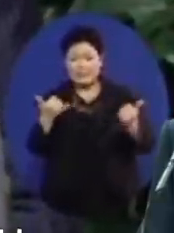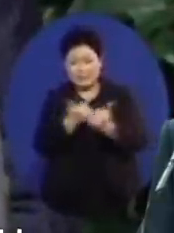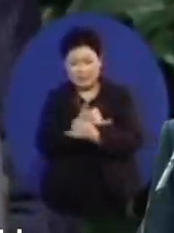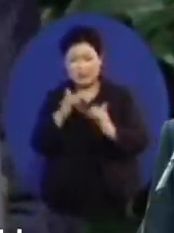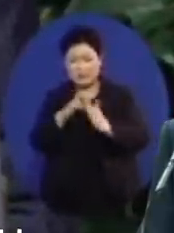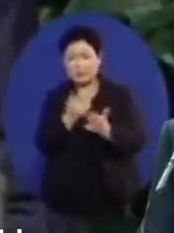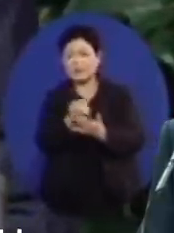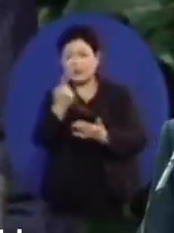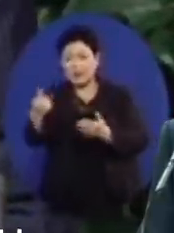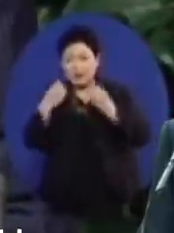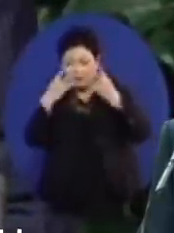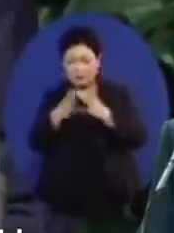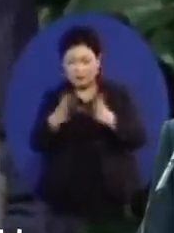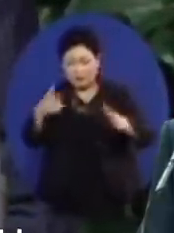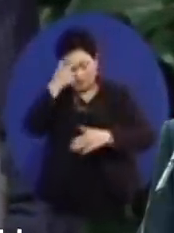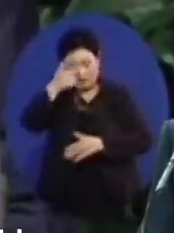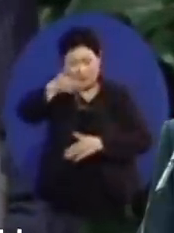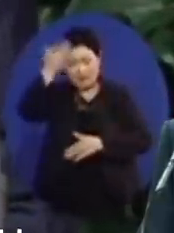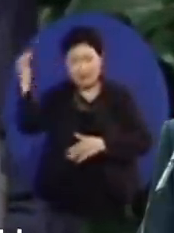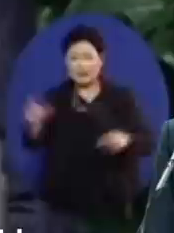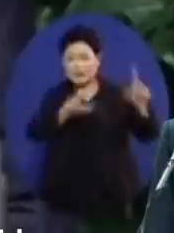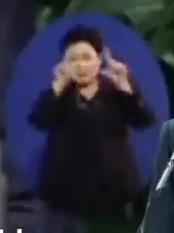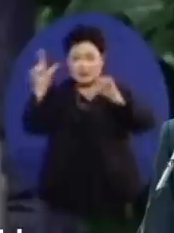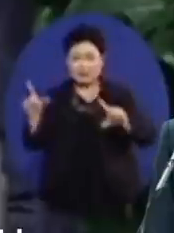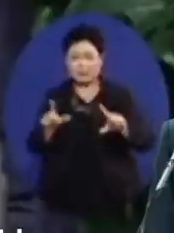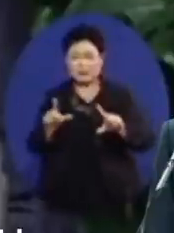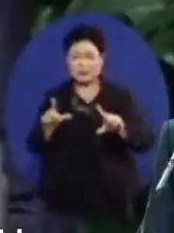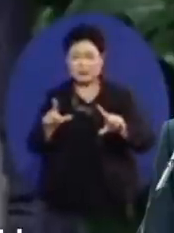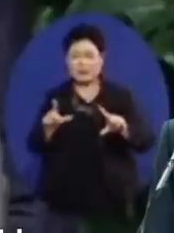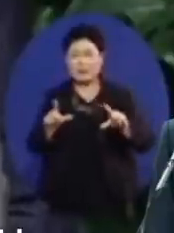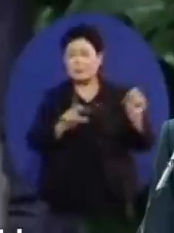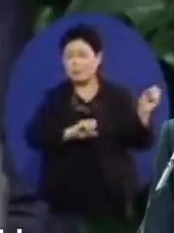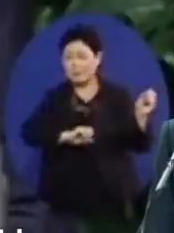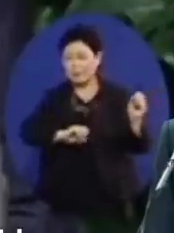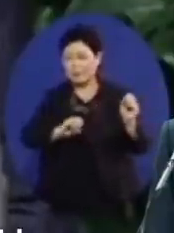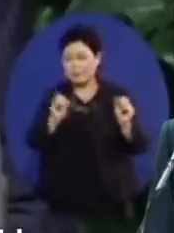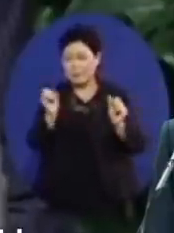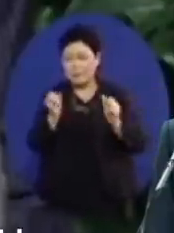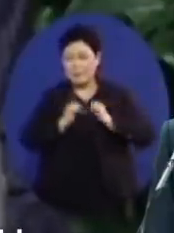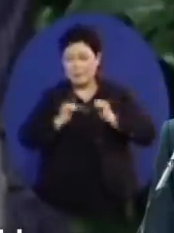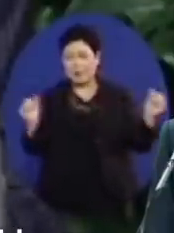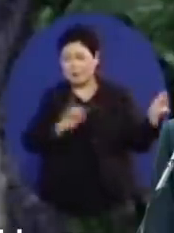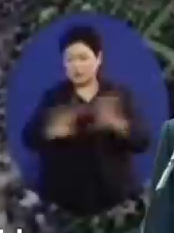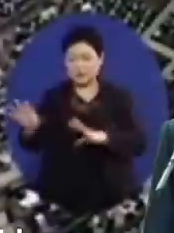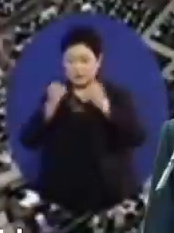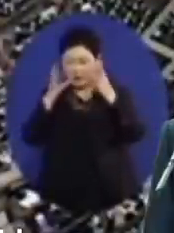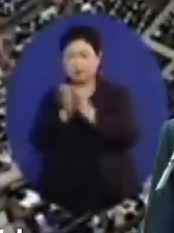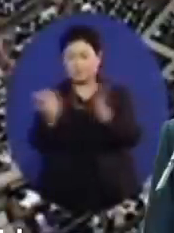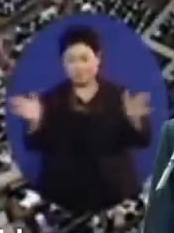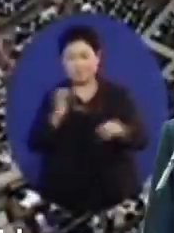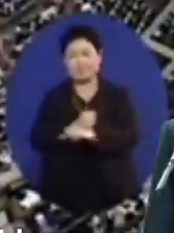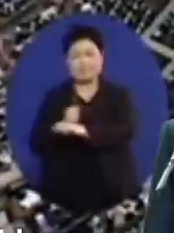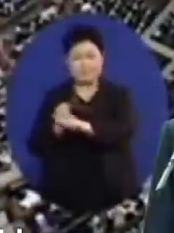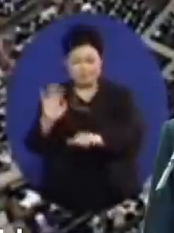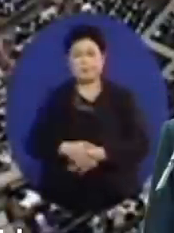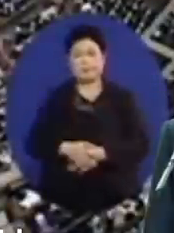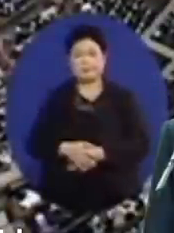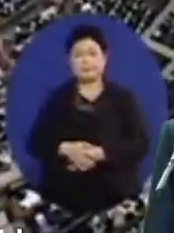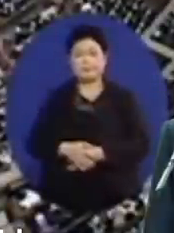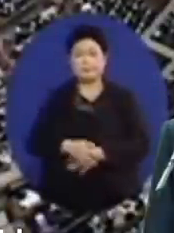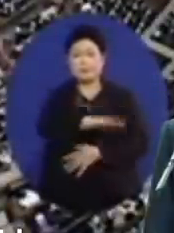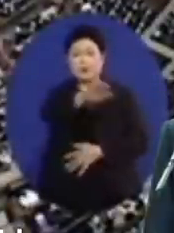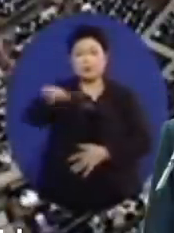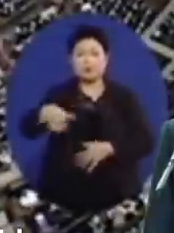새 출발할 때는 옛 삶을 떠나고 새로 출발해야 된다는 것입니다.